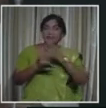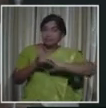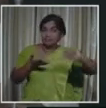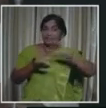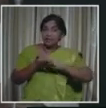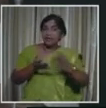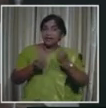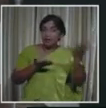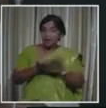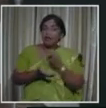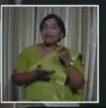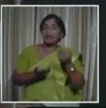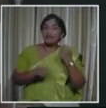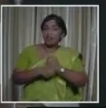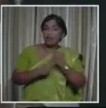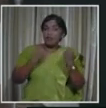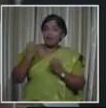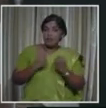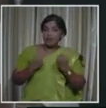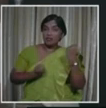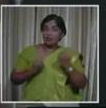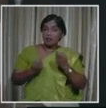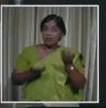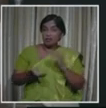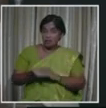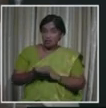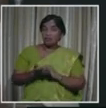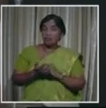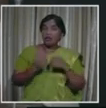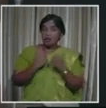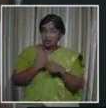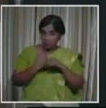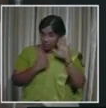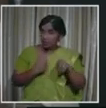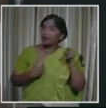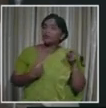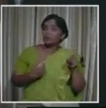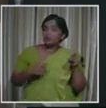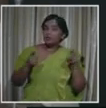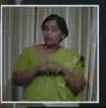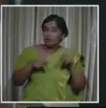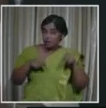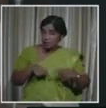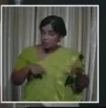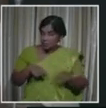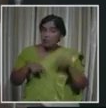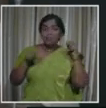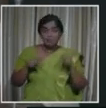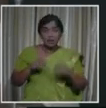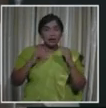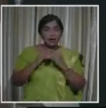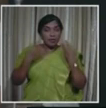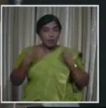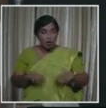අය කරගන්න මුදලෙන් තමයි මේ රජයේ වාහන යාන වාහන නැවතවතාවක් යථාතත්ත්වයට පත් කරන්න සිද්ධ වෙන්නේ ඒ නිසා අද දවසෙත් මේ ගෙවල්